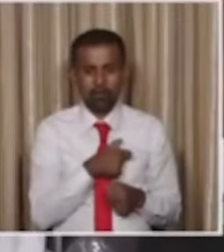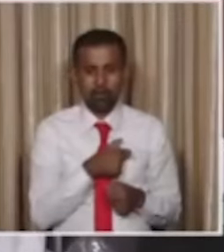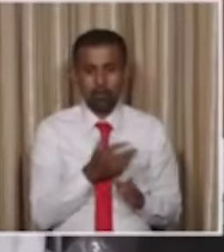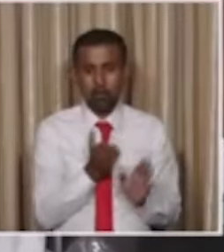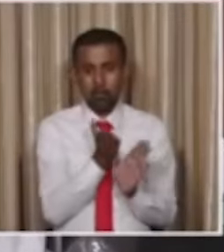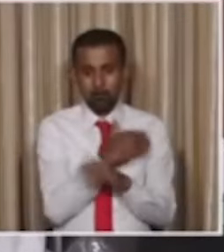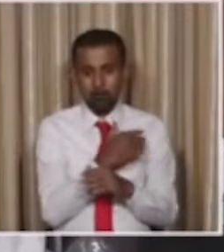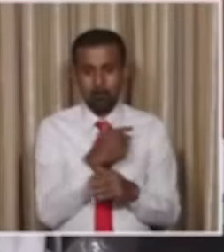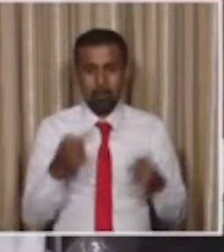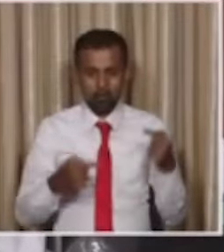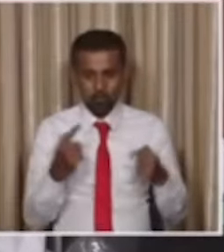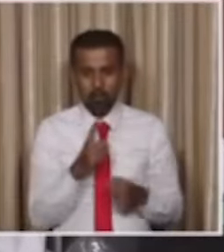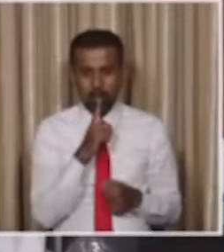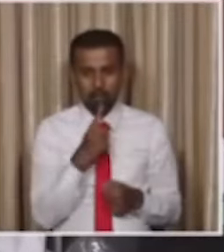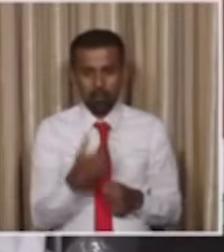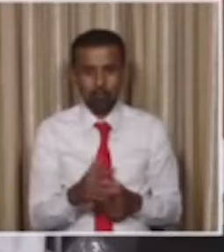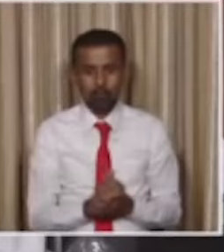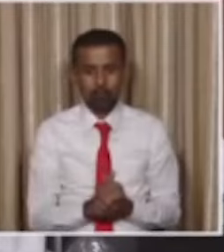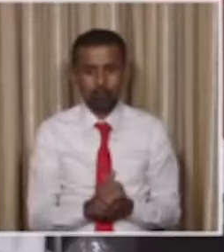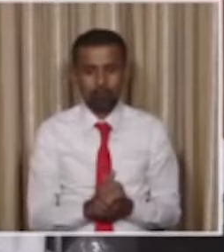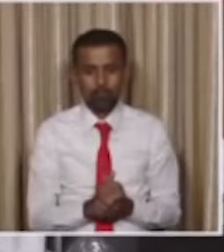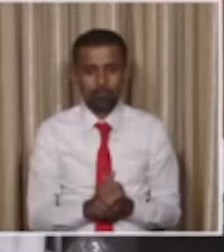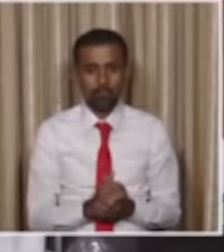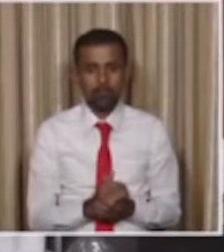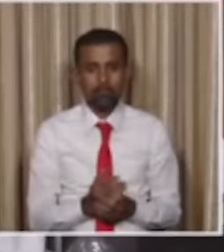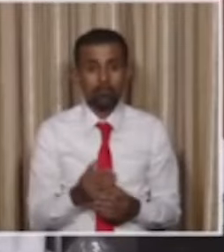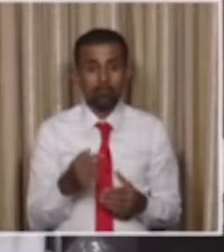පසුගිය කාලේ විවාදයක මතු කෙරුවා. ඉතින් වැඩිදුර යන්න